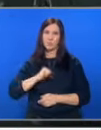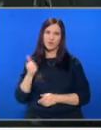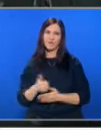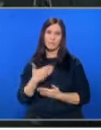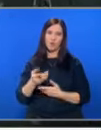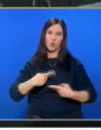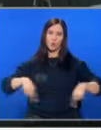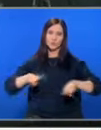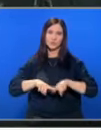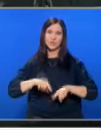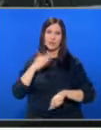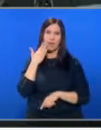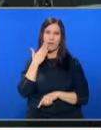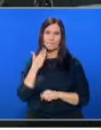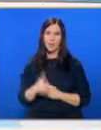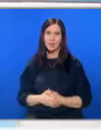пред окръжен съд Ямбол.